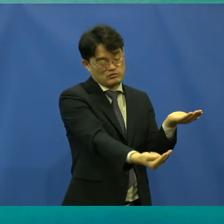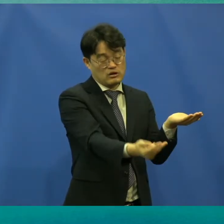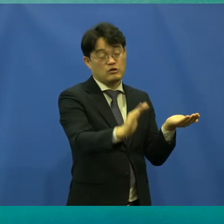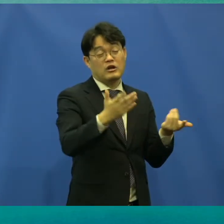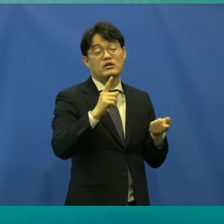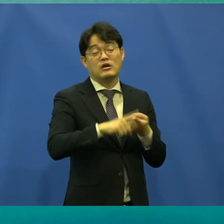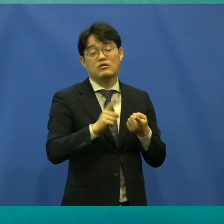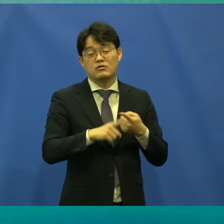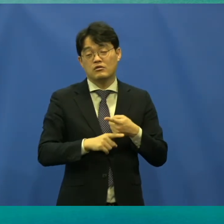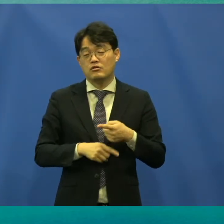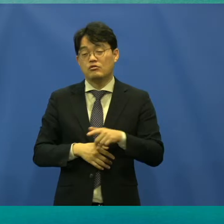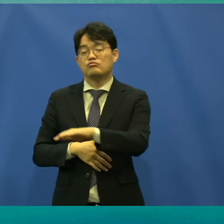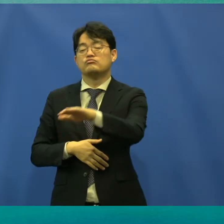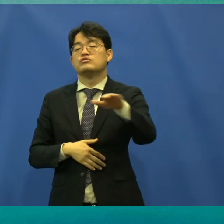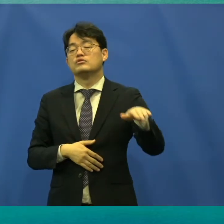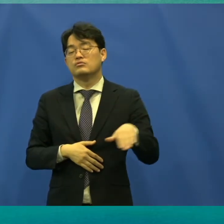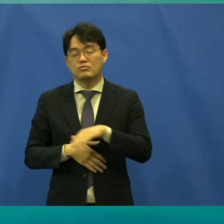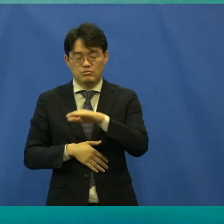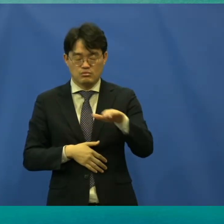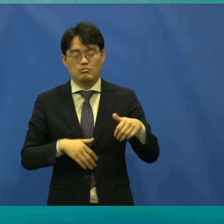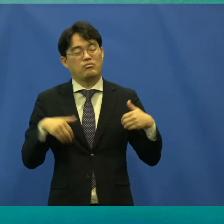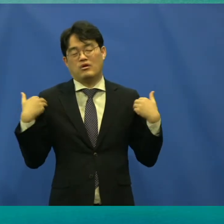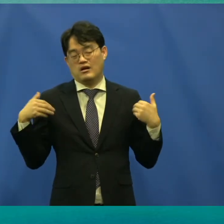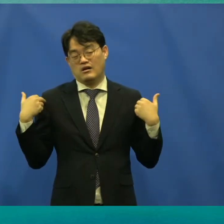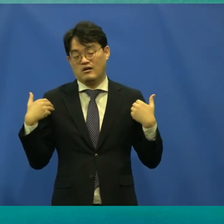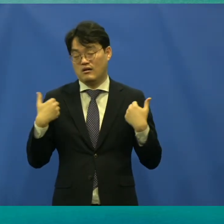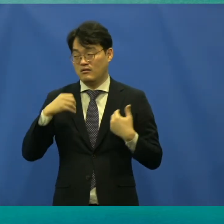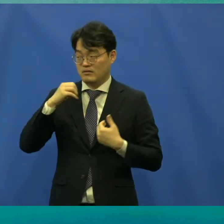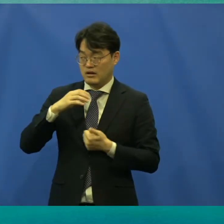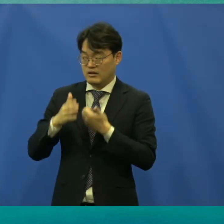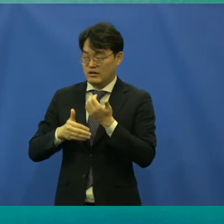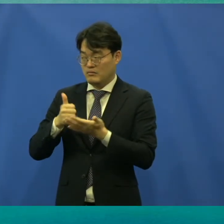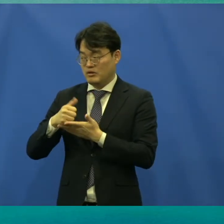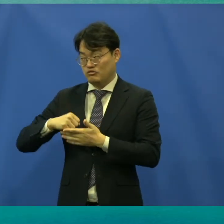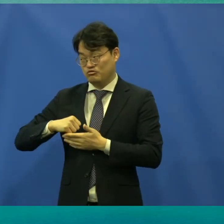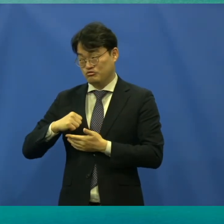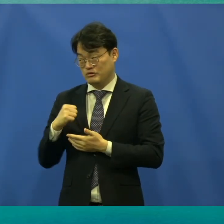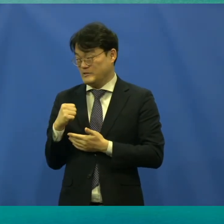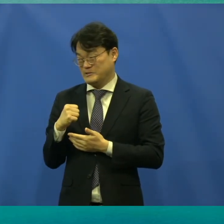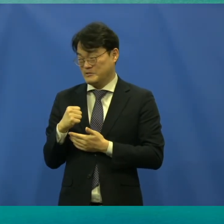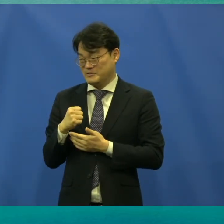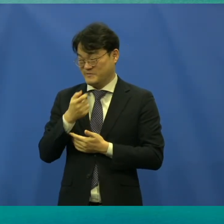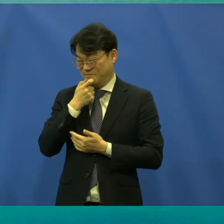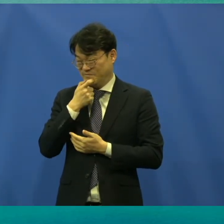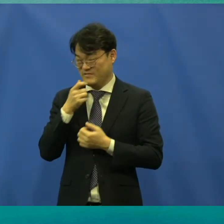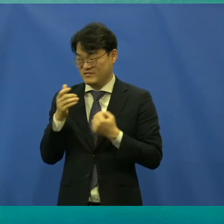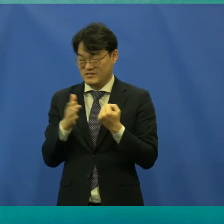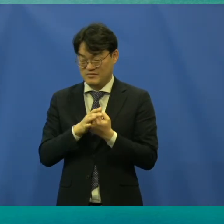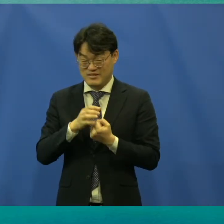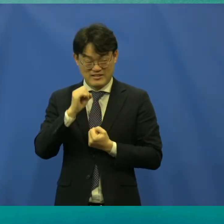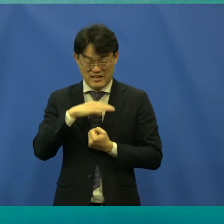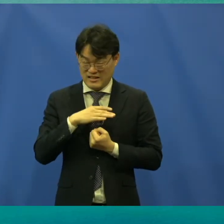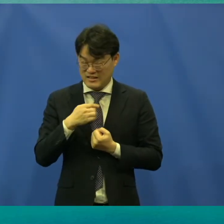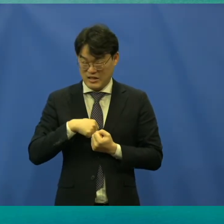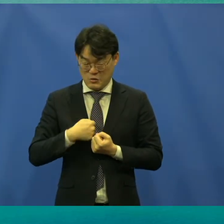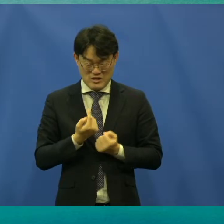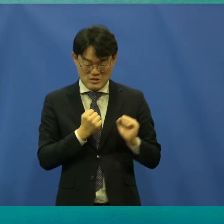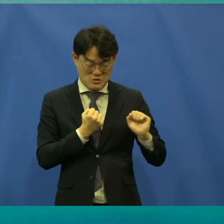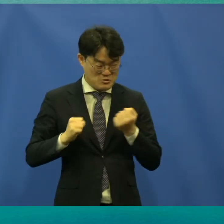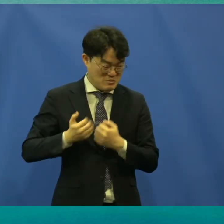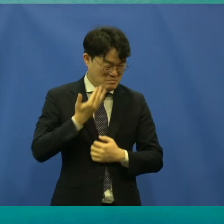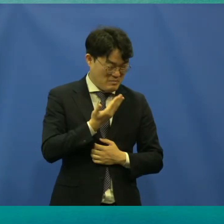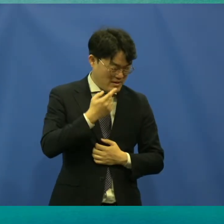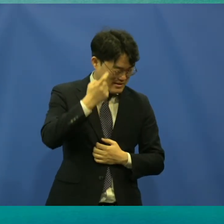이런 일이 일어나지 않았으면 얼마나 좋았겠습니까? 근데 바다에 던져질 수밖에 없는 그 길,